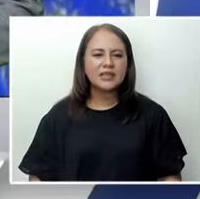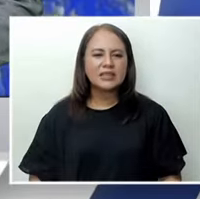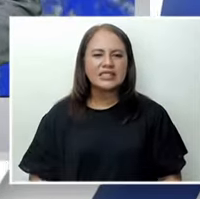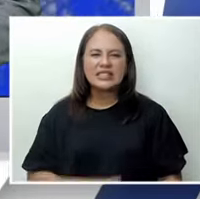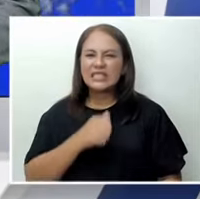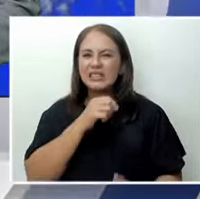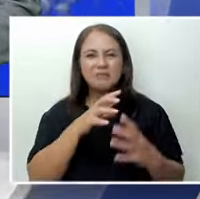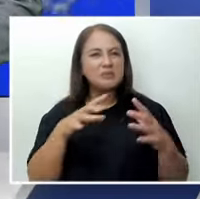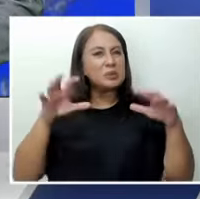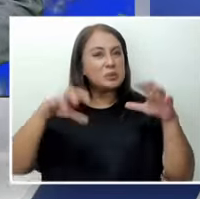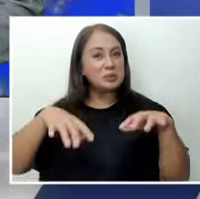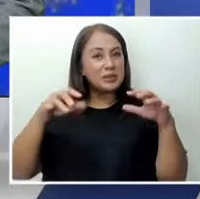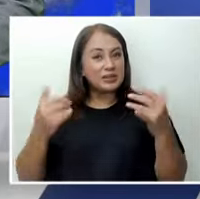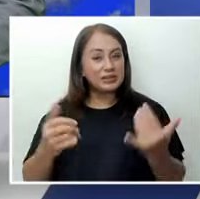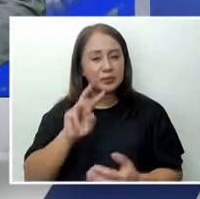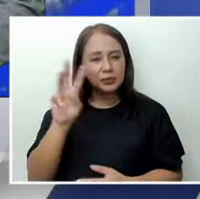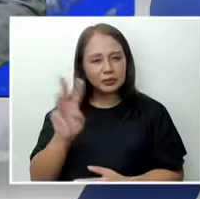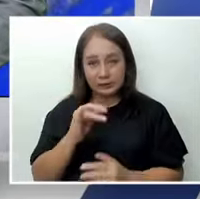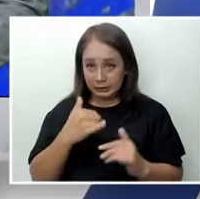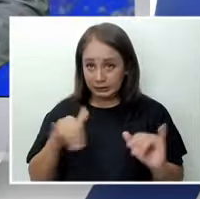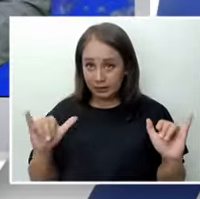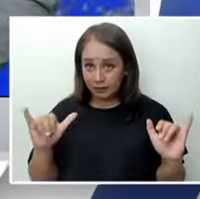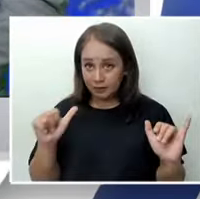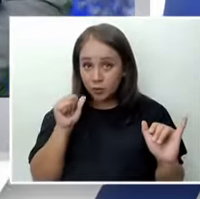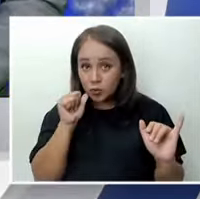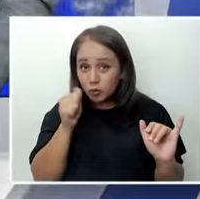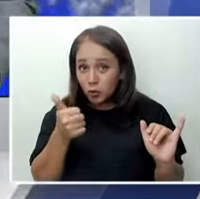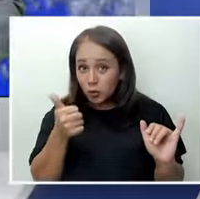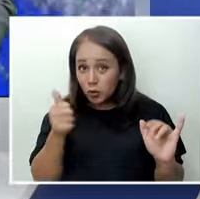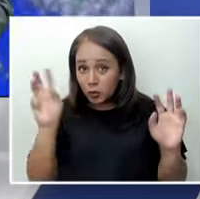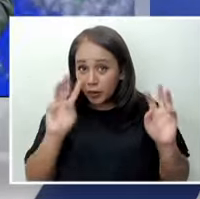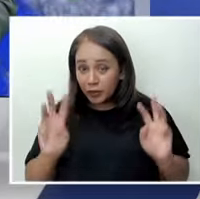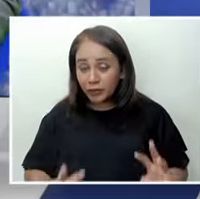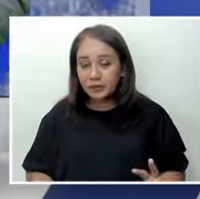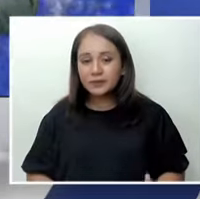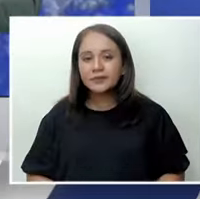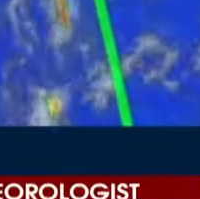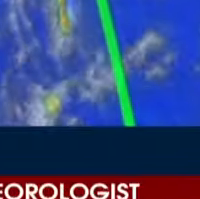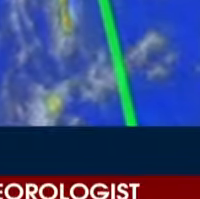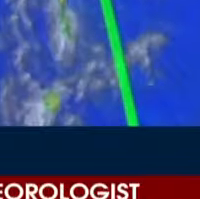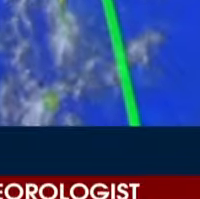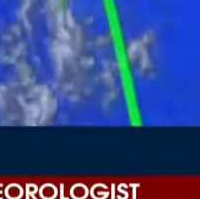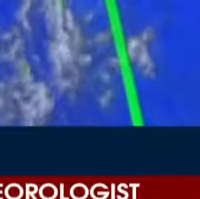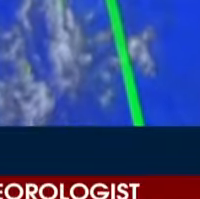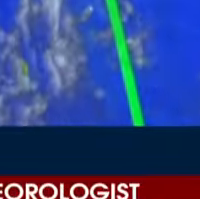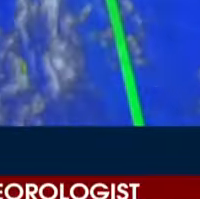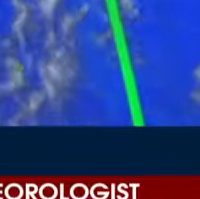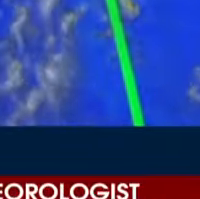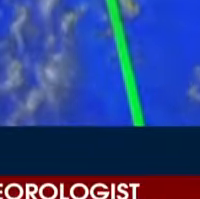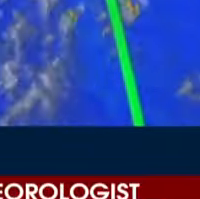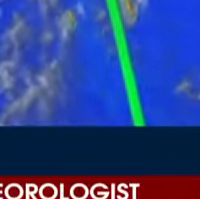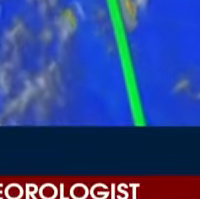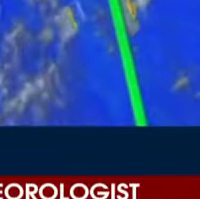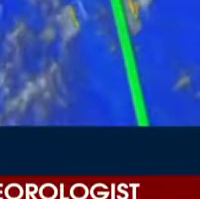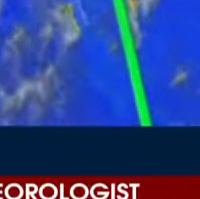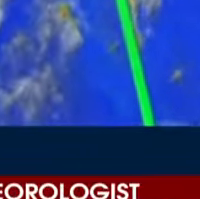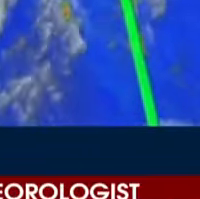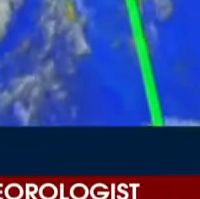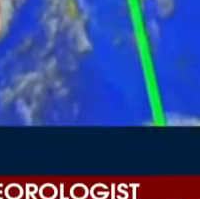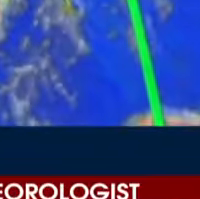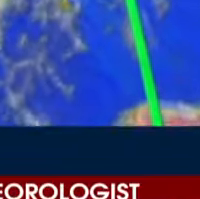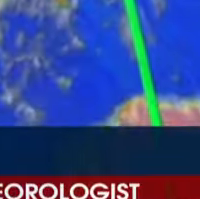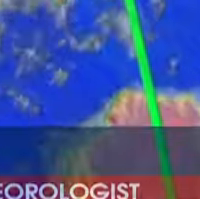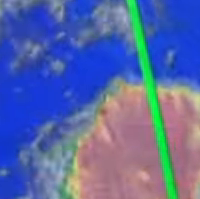maulan ngayong Miyerkules? Pareho ba ang aasahang panahon bukas? Ate B, bagamat naging maaraw at mainit sa malaking bahagi ng bansa, may